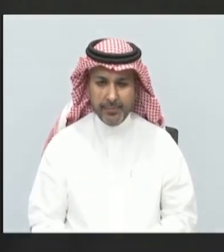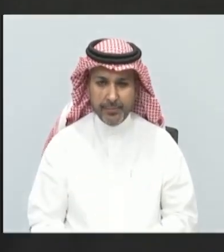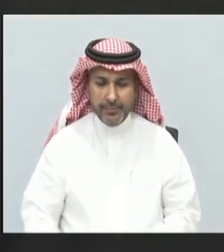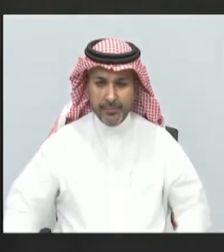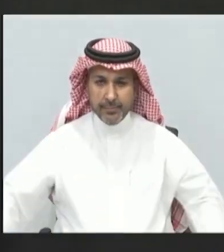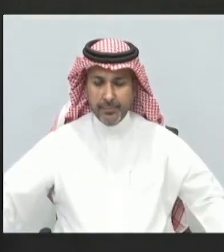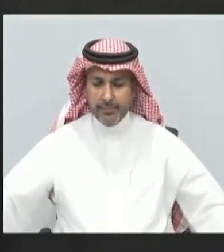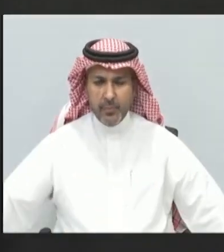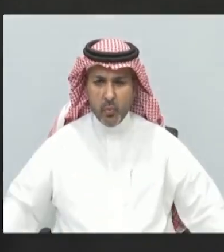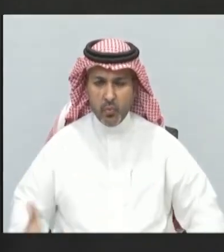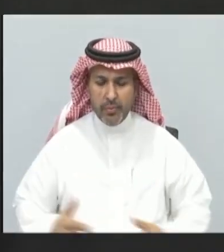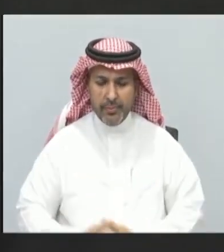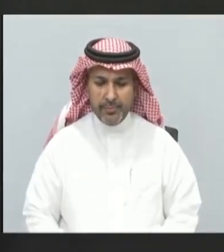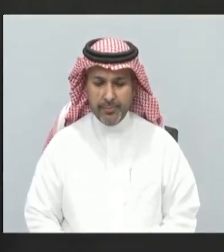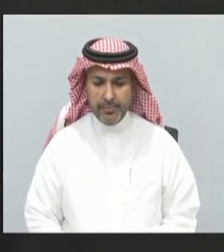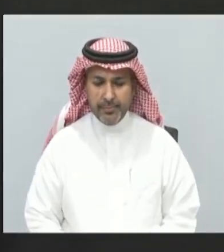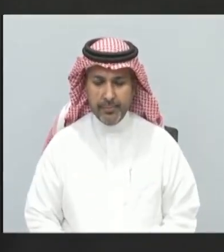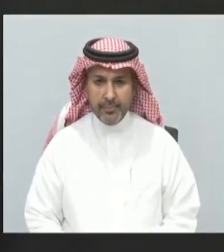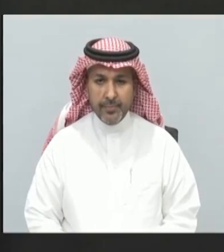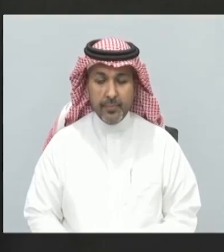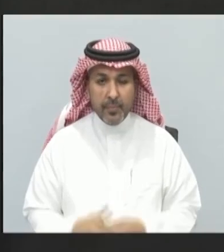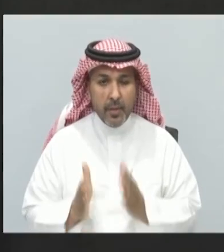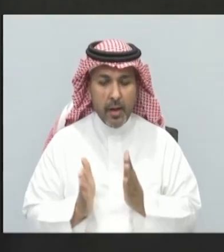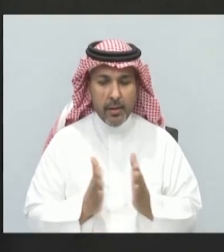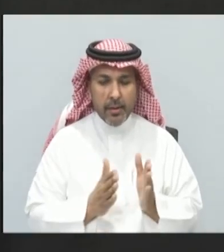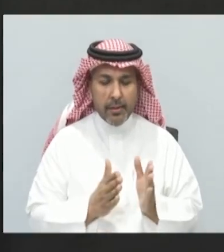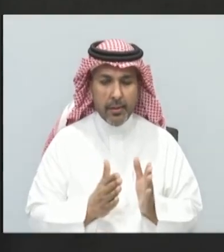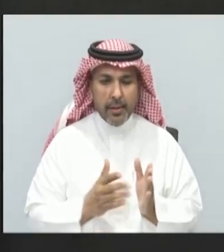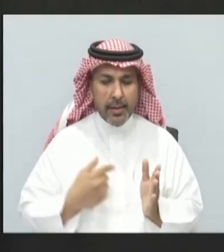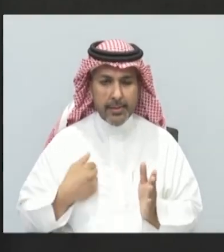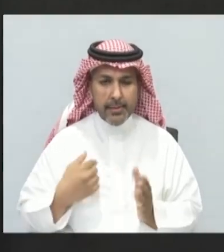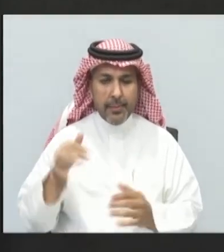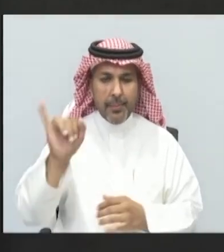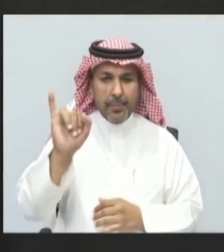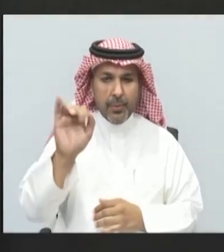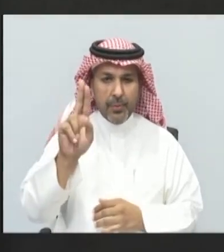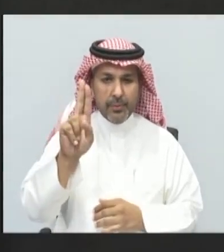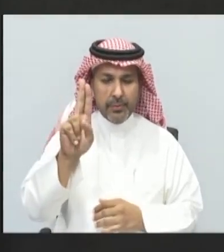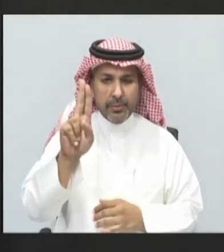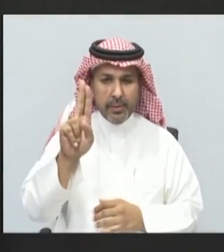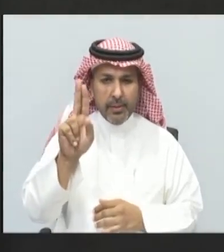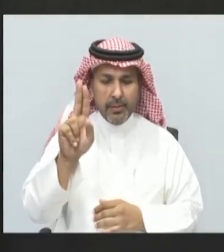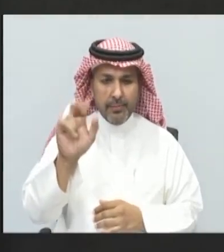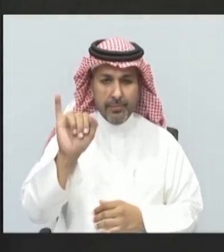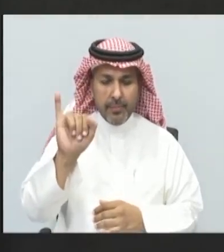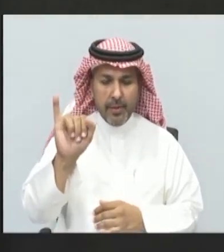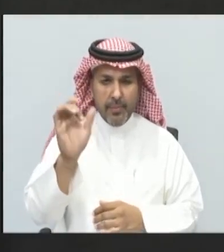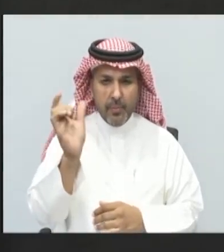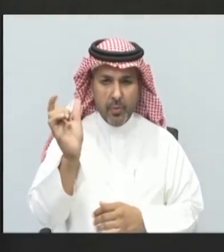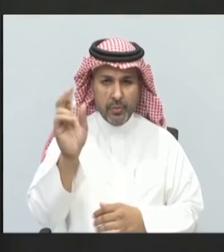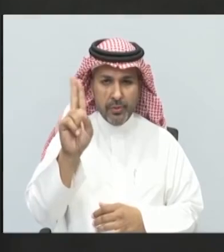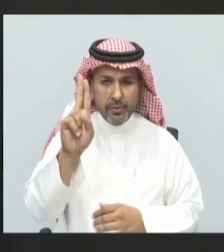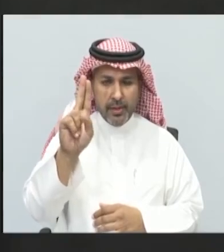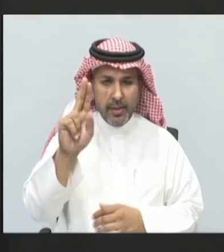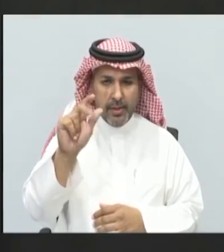هذا يدل على ماذا يدل على ان الحركه منتظمه ممتاز هذا ما نهدف اليه ان هناك لدينا انواع من